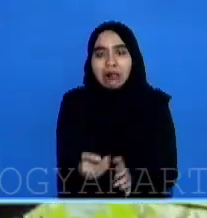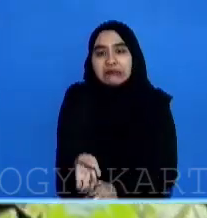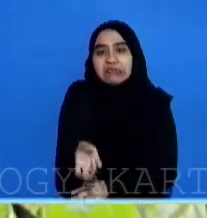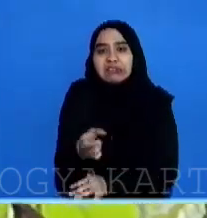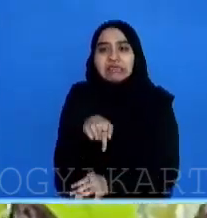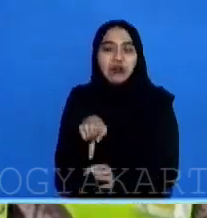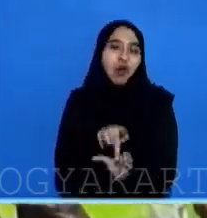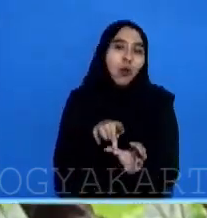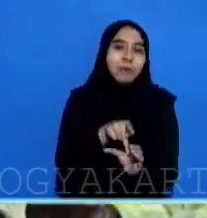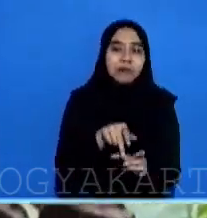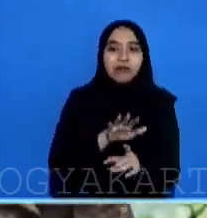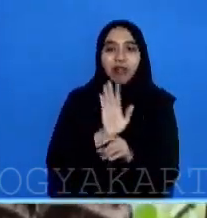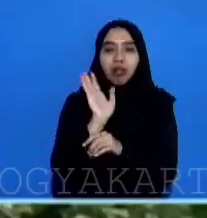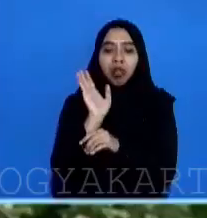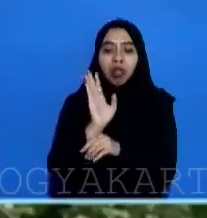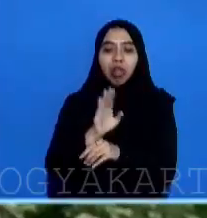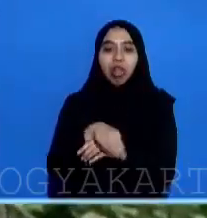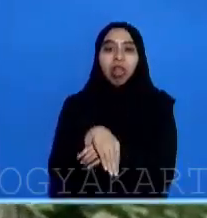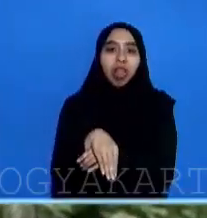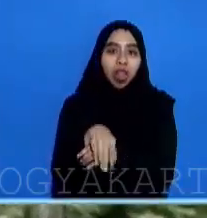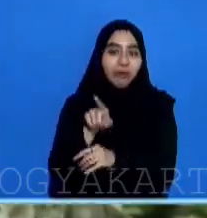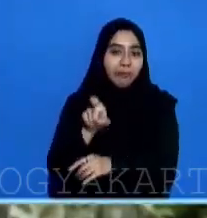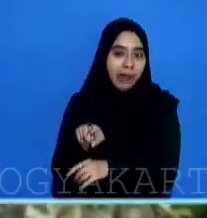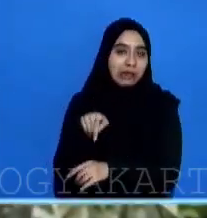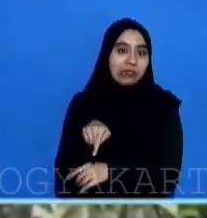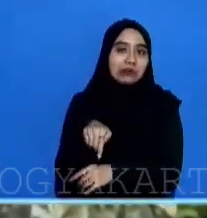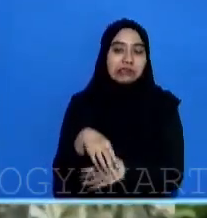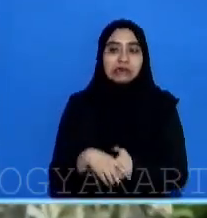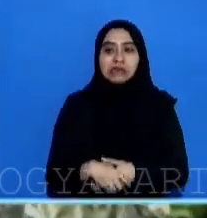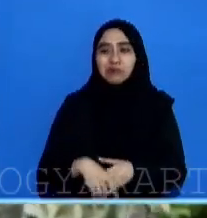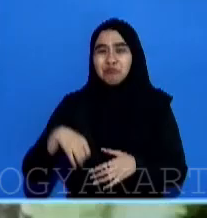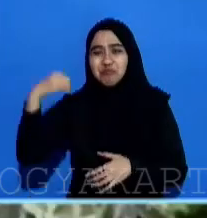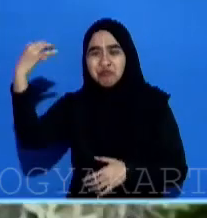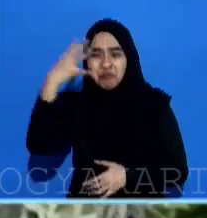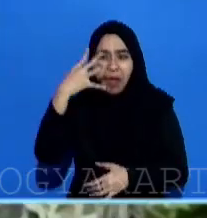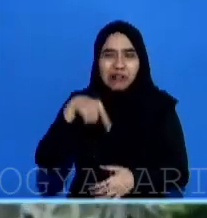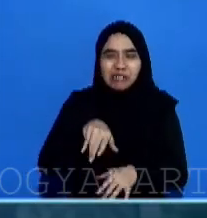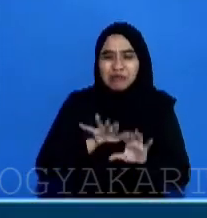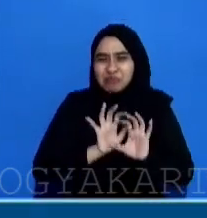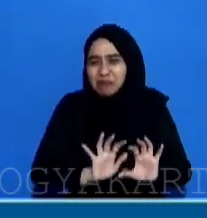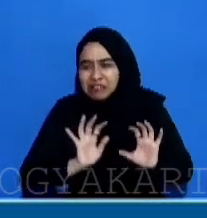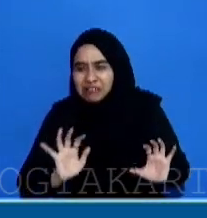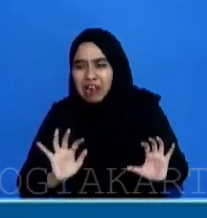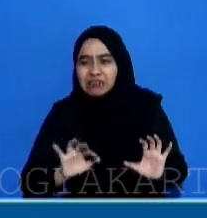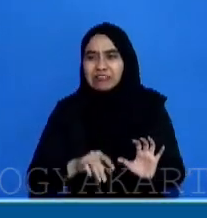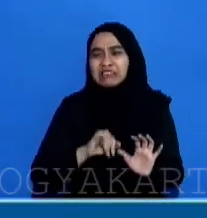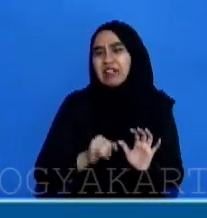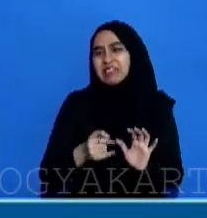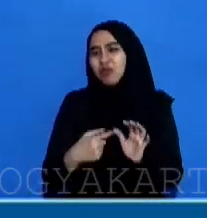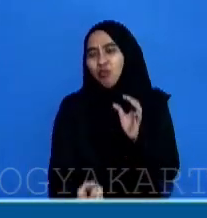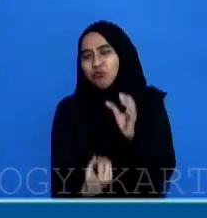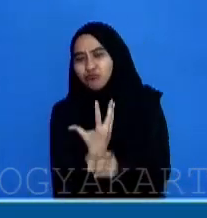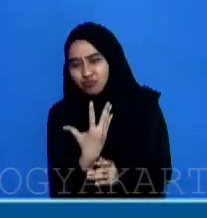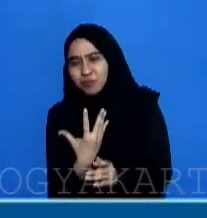ingkang Alum kep samijah dampak kemar terlalu panjang sehingga tanaman yang seharusnya sudah produktif